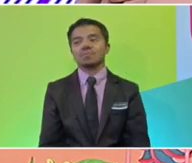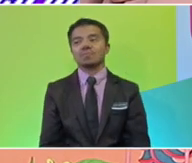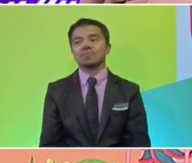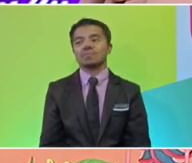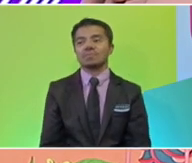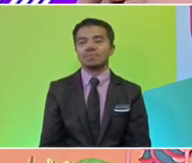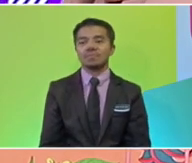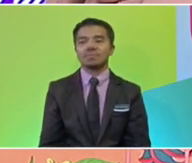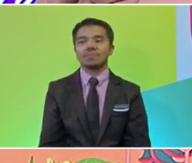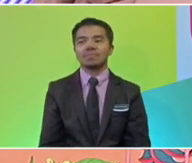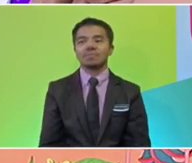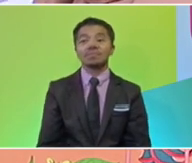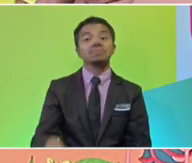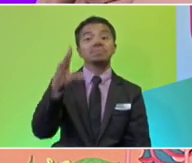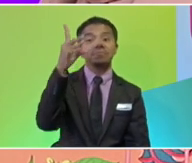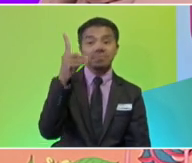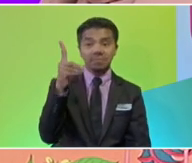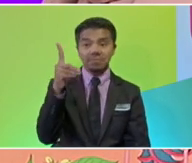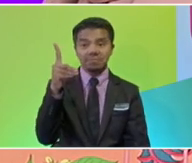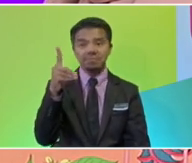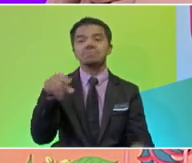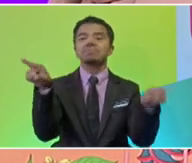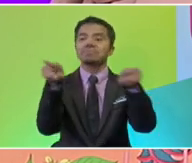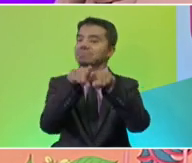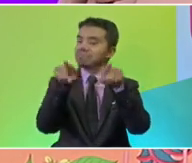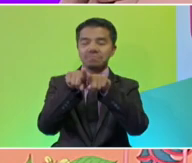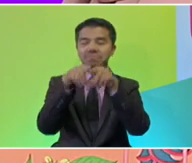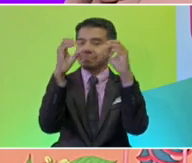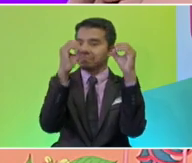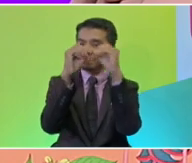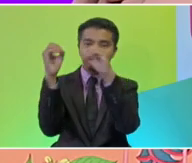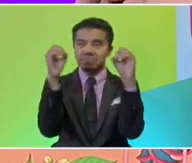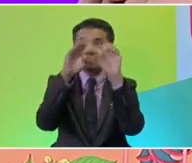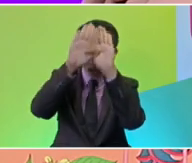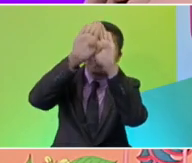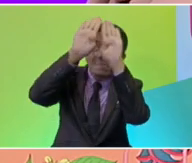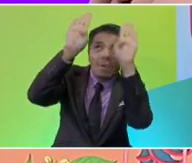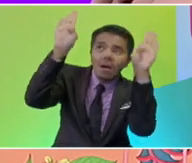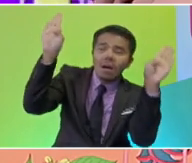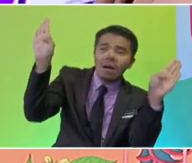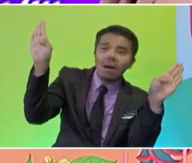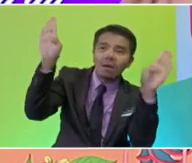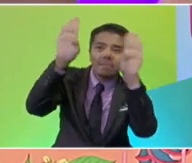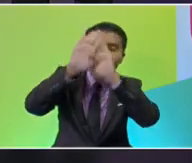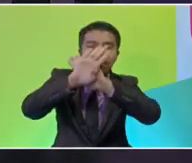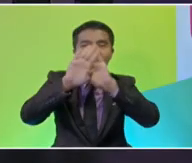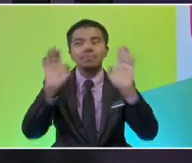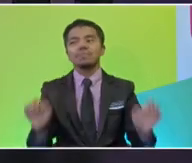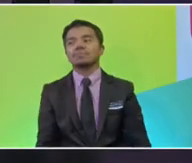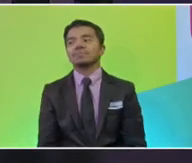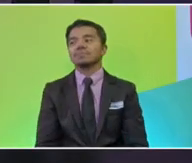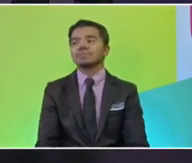Tiada Dan untuk tipe sama juga tidak berhasilnya bayang-bayang lah Cikgu Oke jadi